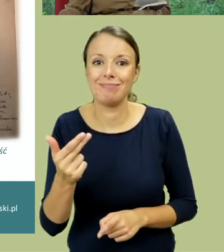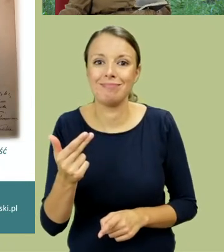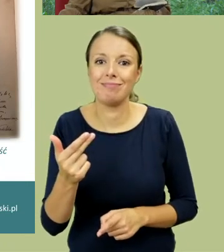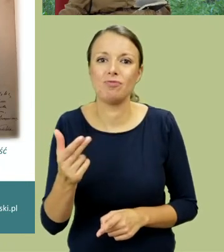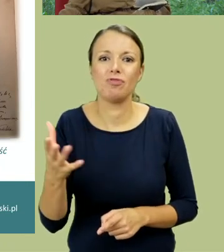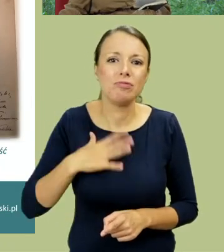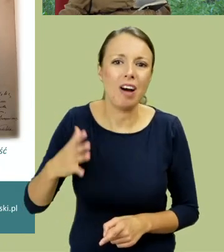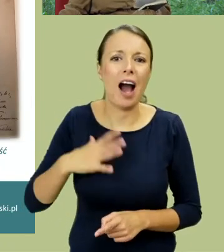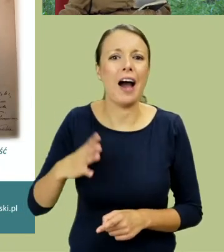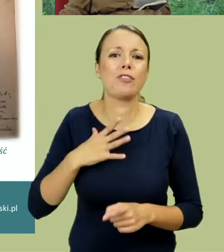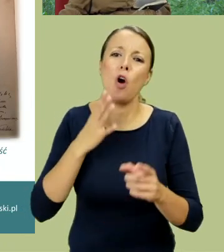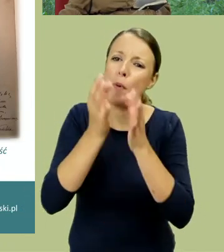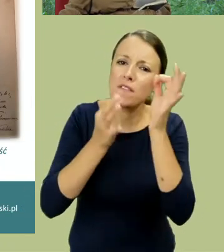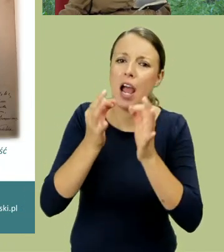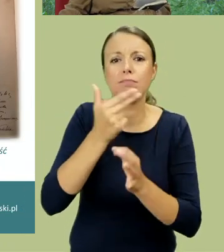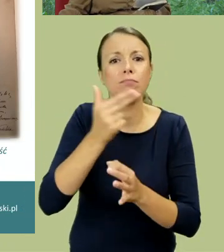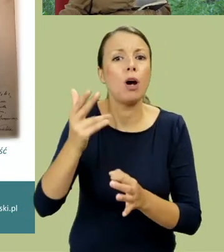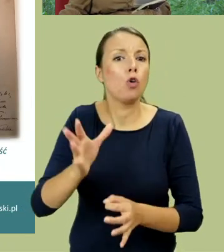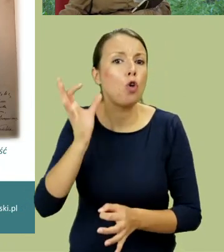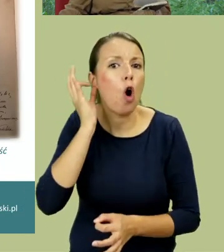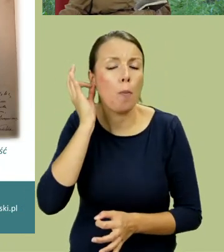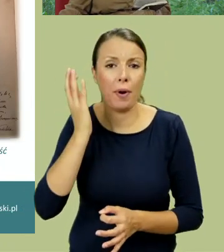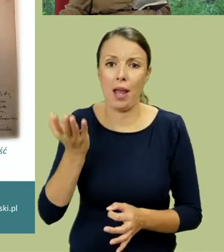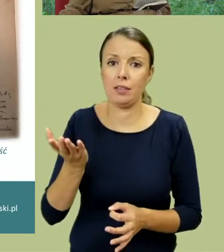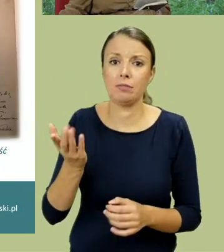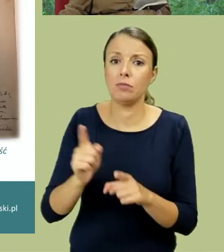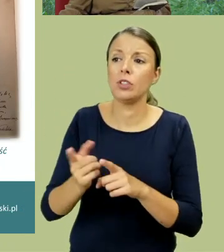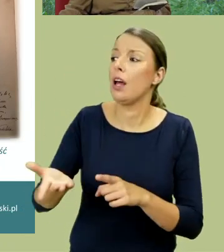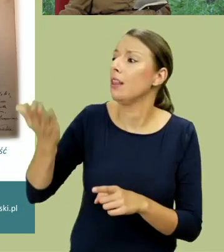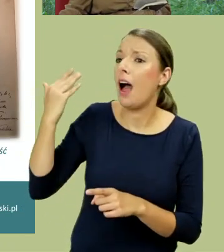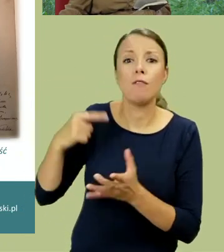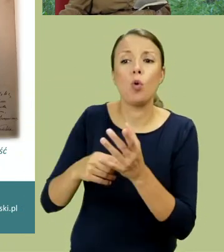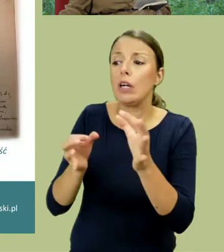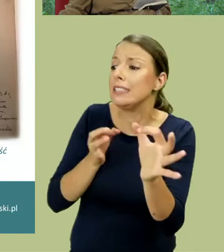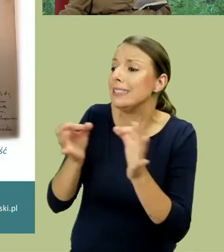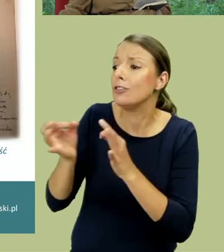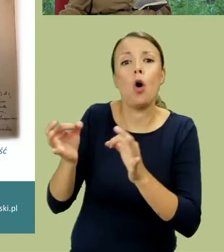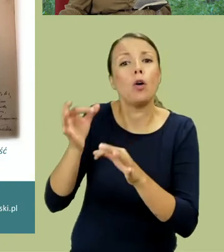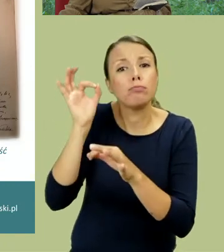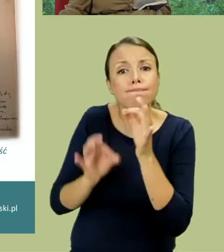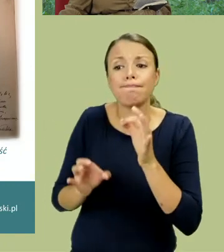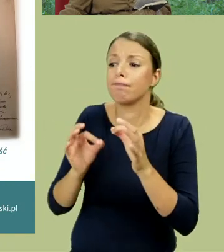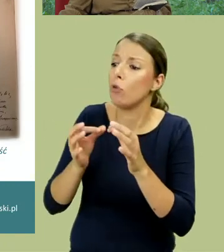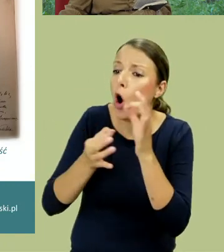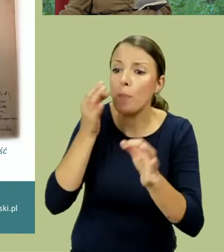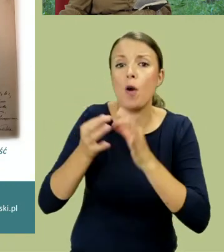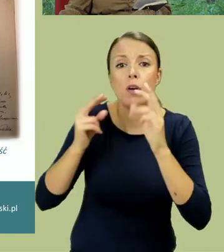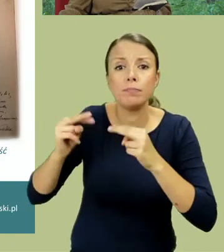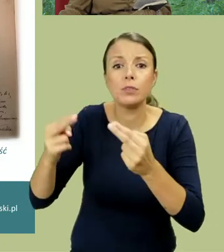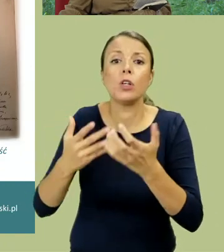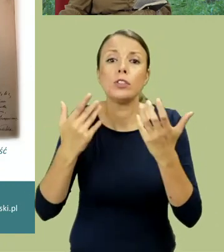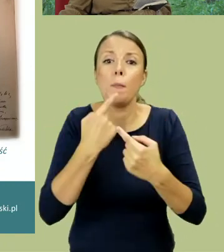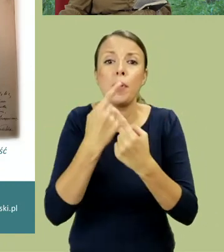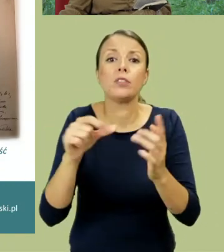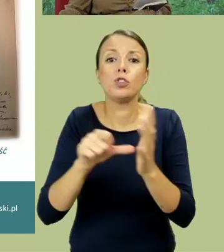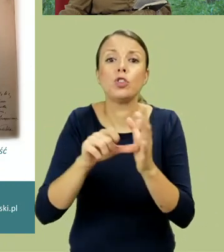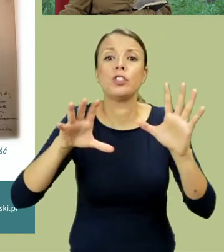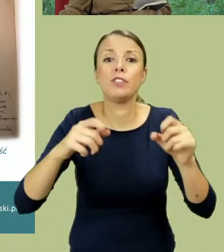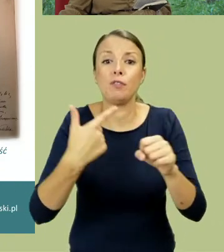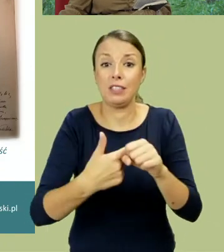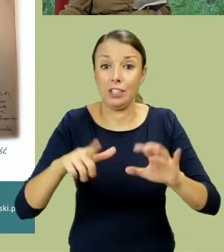mówić o nich, przywoływać i ich historię, to chciałam Państwu powiedzieć, że w 1927